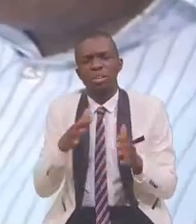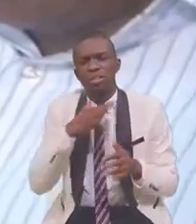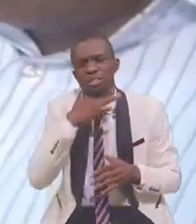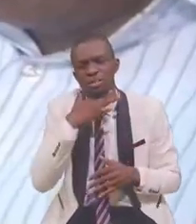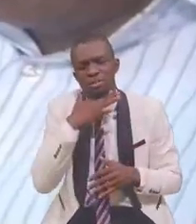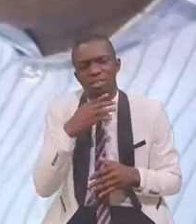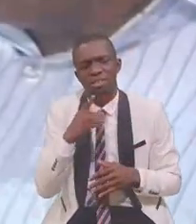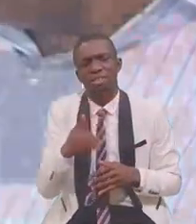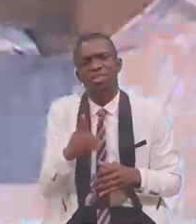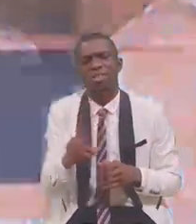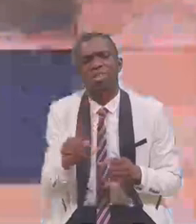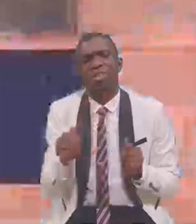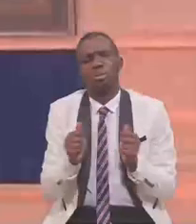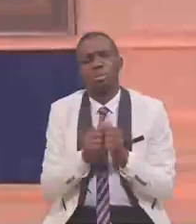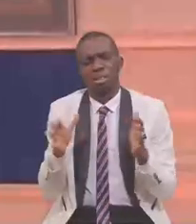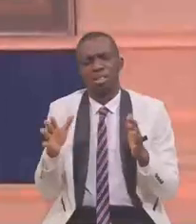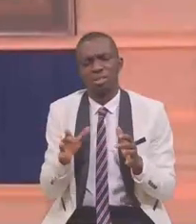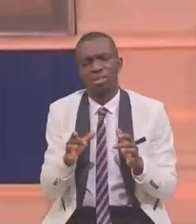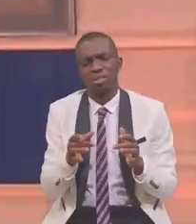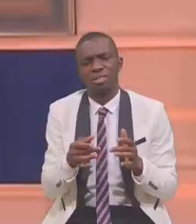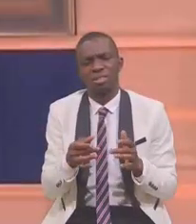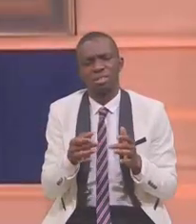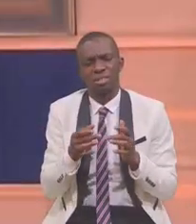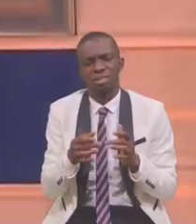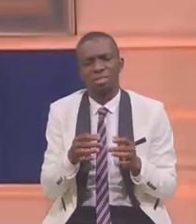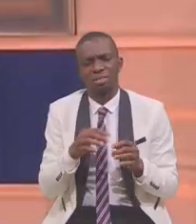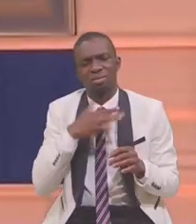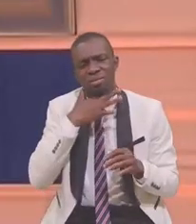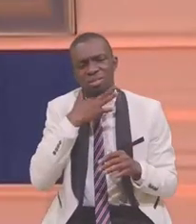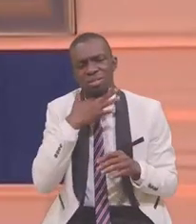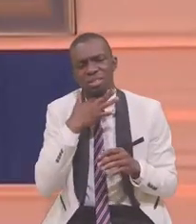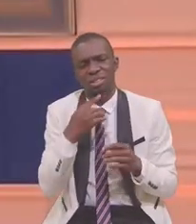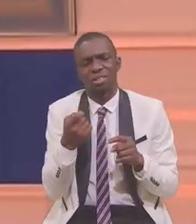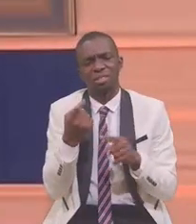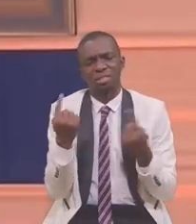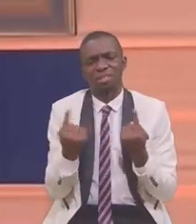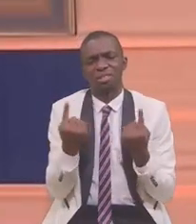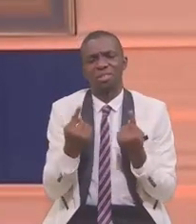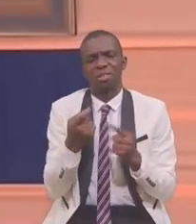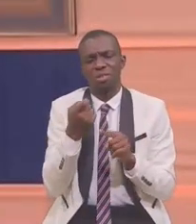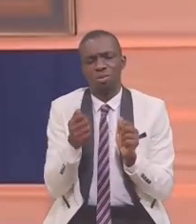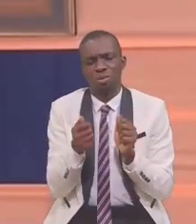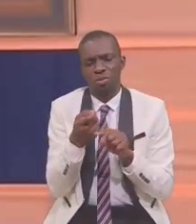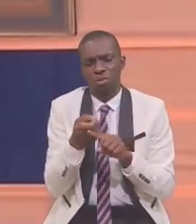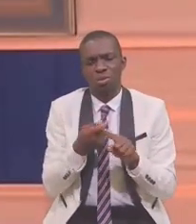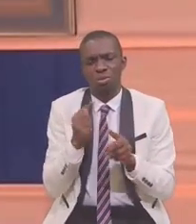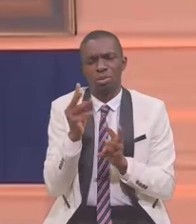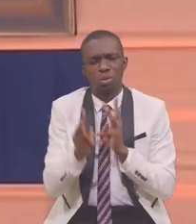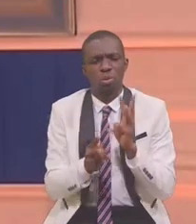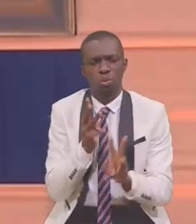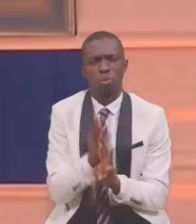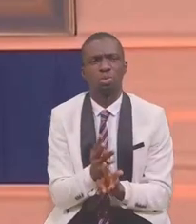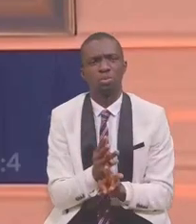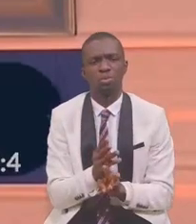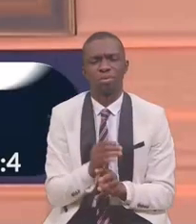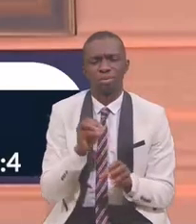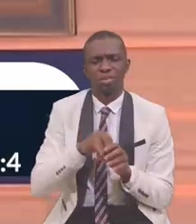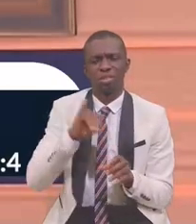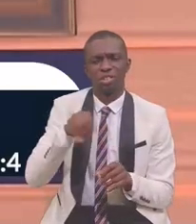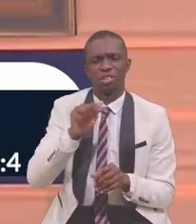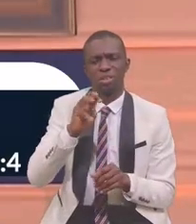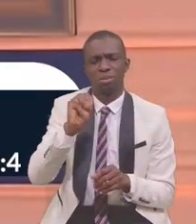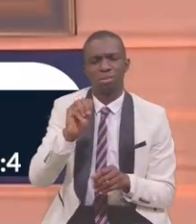des pollutions, des corruptions, des abominations du monde. Jean 4, 4.